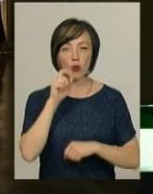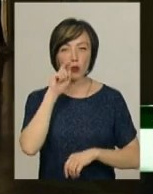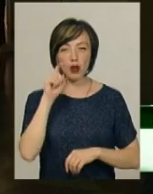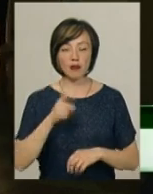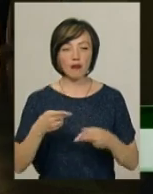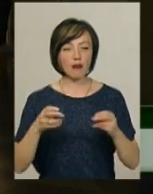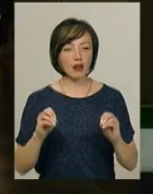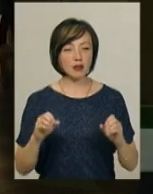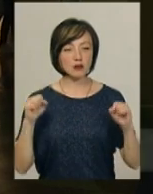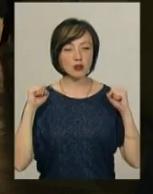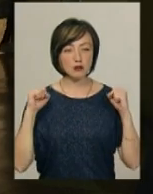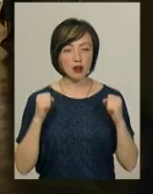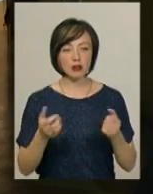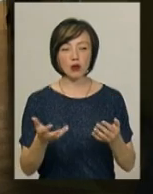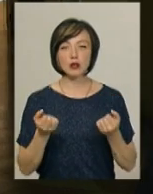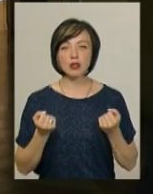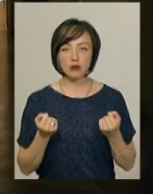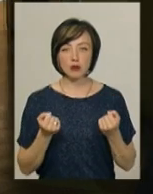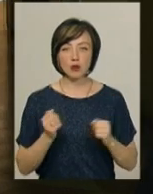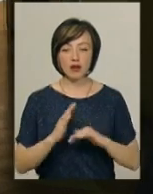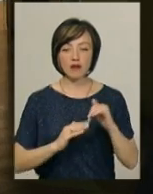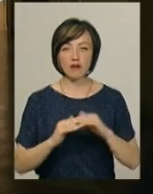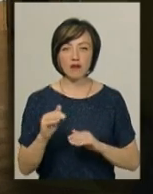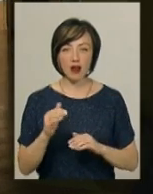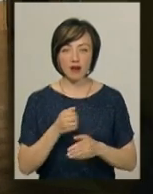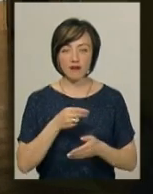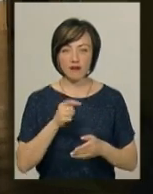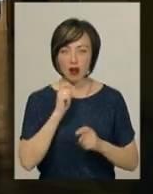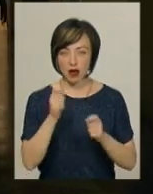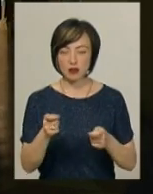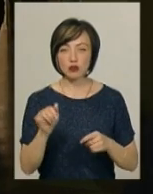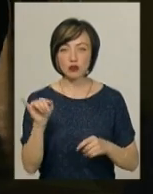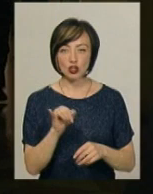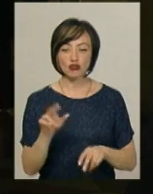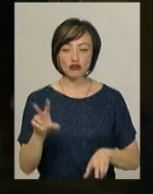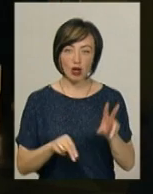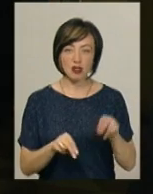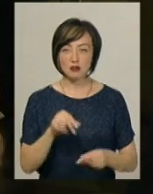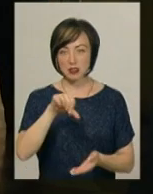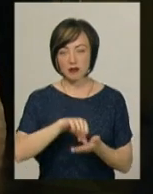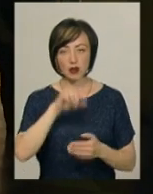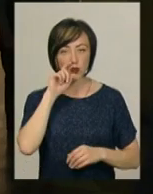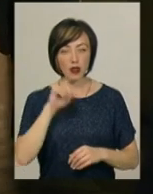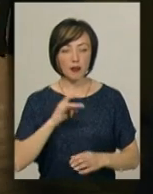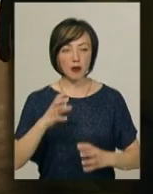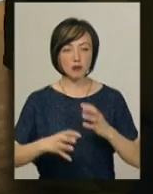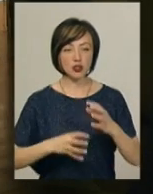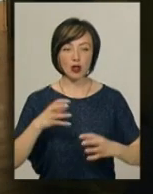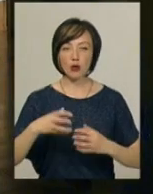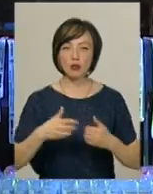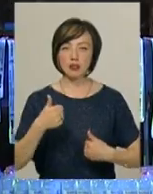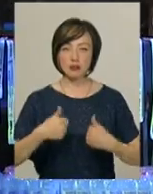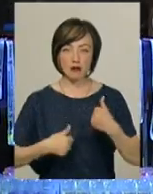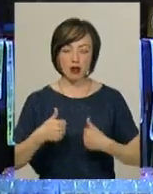де спортсмени отримують кваліфікацію і отримують шанс представляти Україну на міжнародному